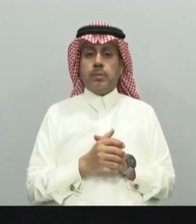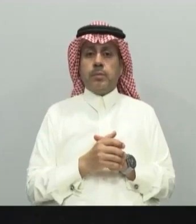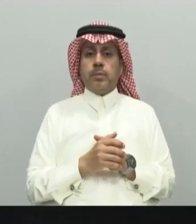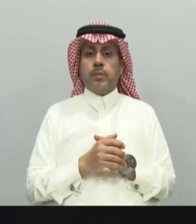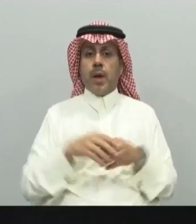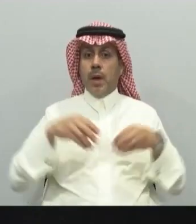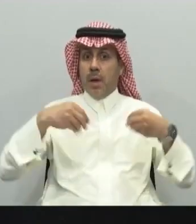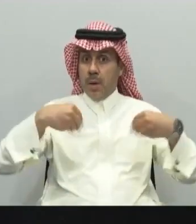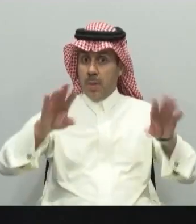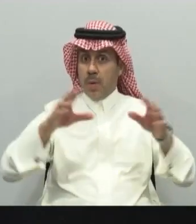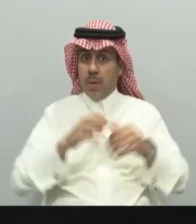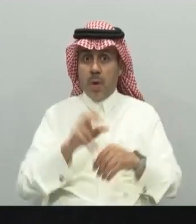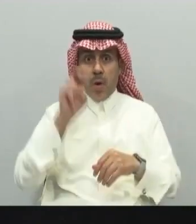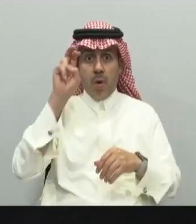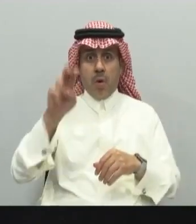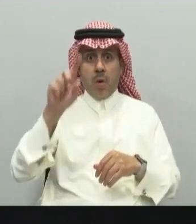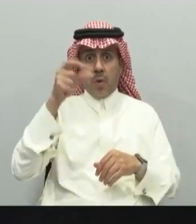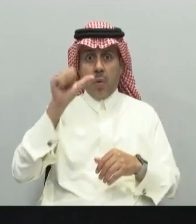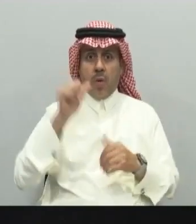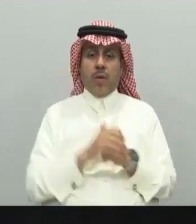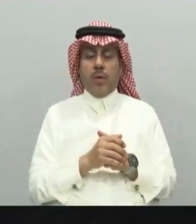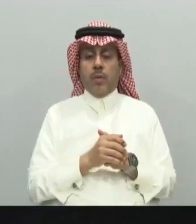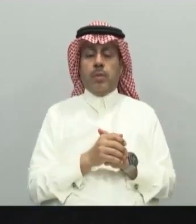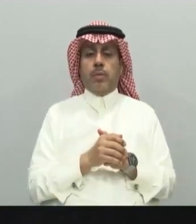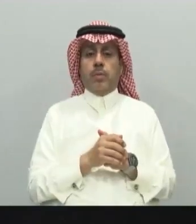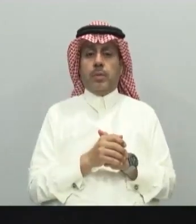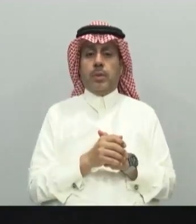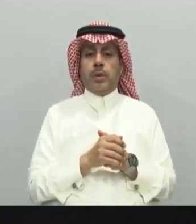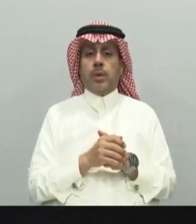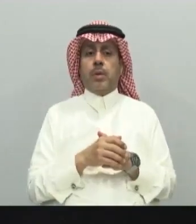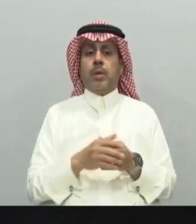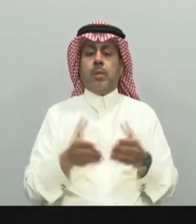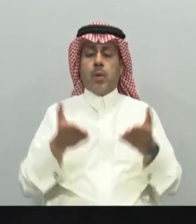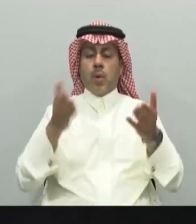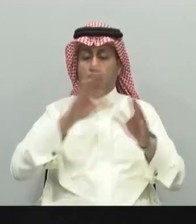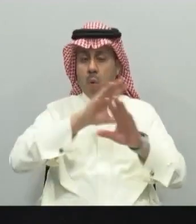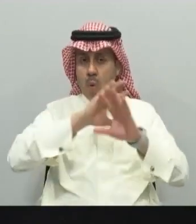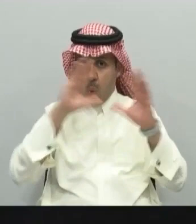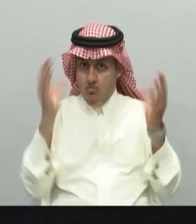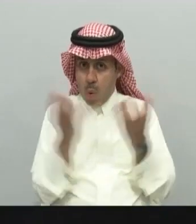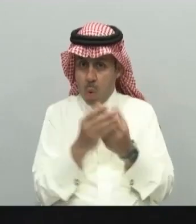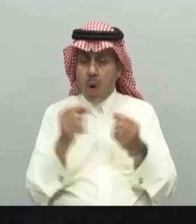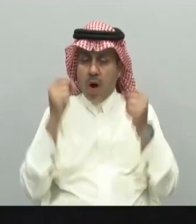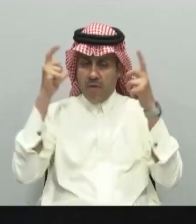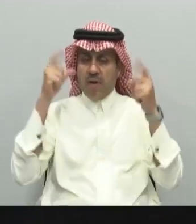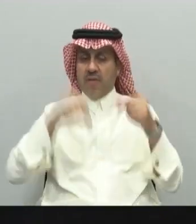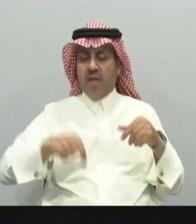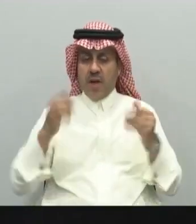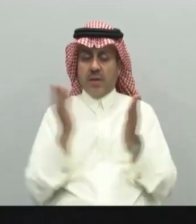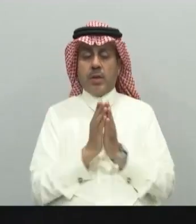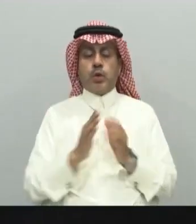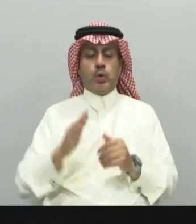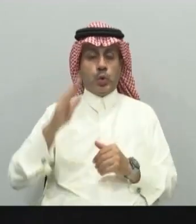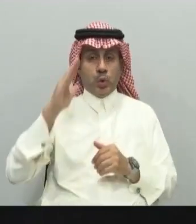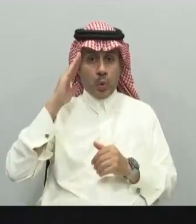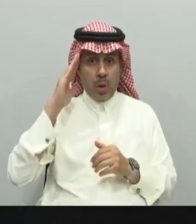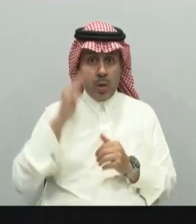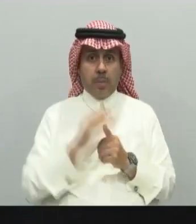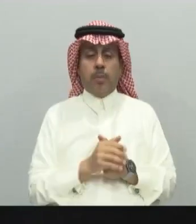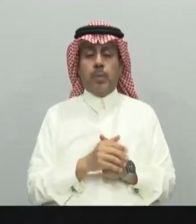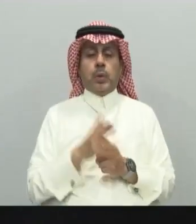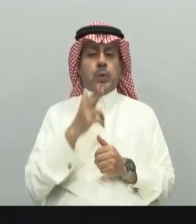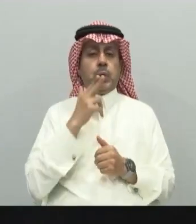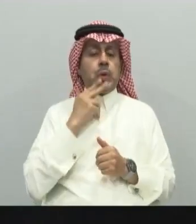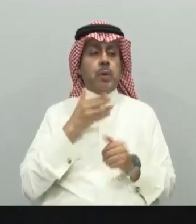الربا القروض كل هذا وغيره قد اتينا عليه بحمد الله تعالى في درس اشكر لكم ايها الطلاب والطالبات طيب